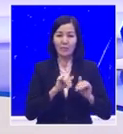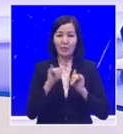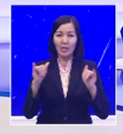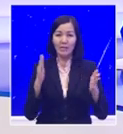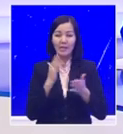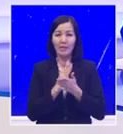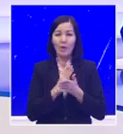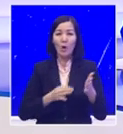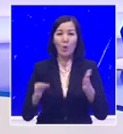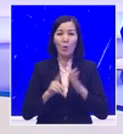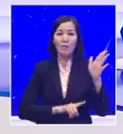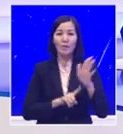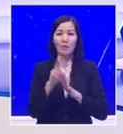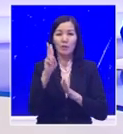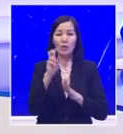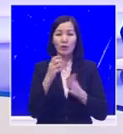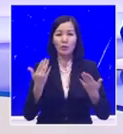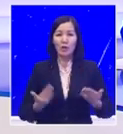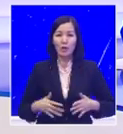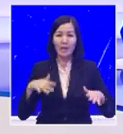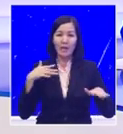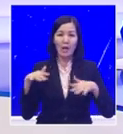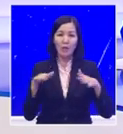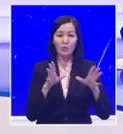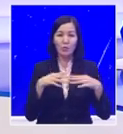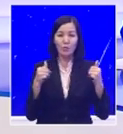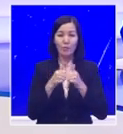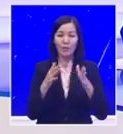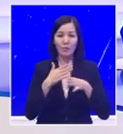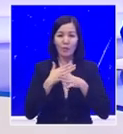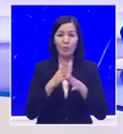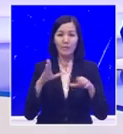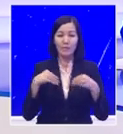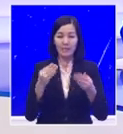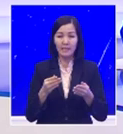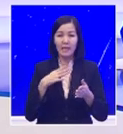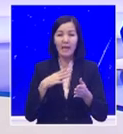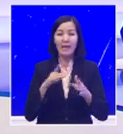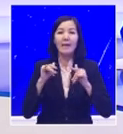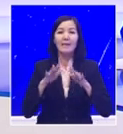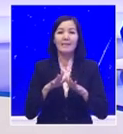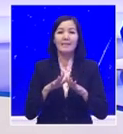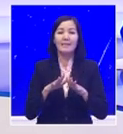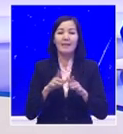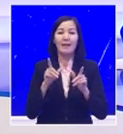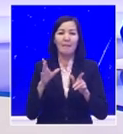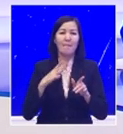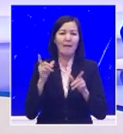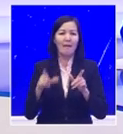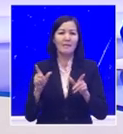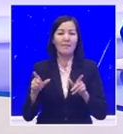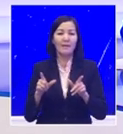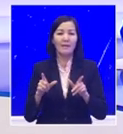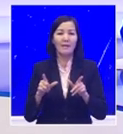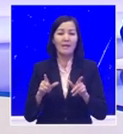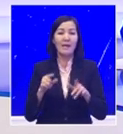облыс волонтерлері 200-ге тарта әлеуметтік әлжуаз отбасына көмектесті. Жастардың бұл ісі өңірден шыққан танымал азаматтарға да